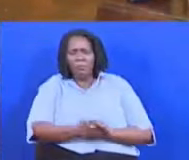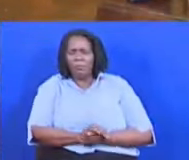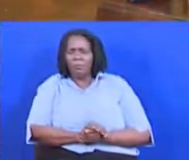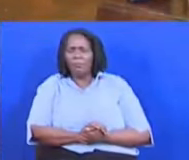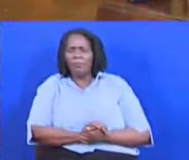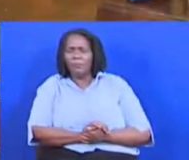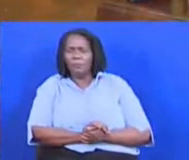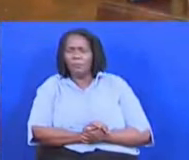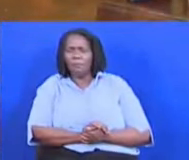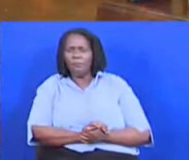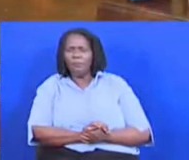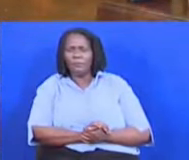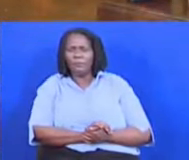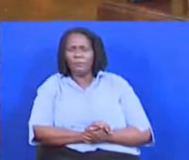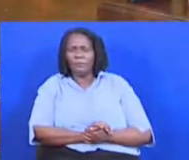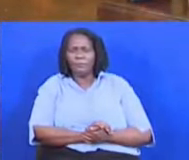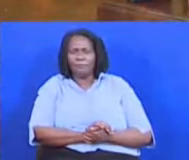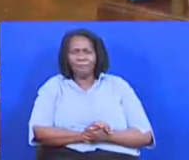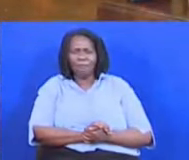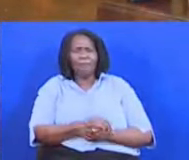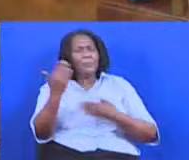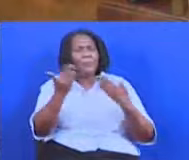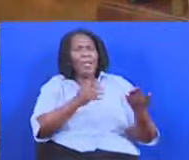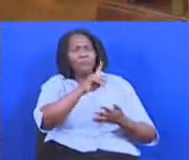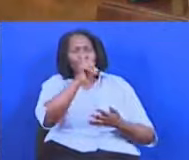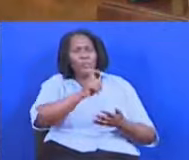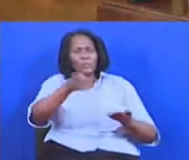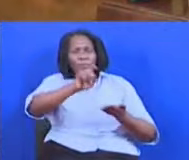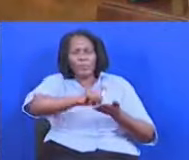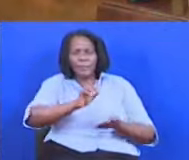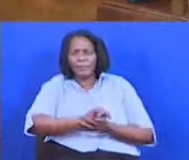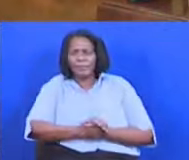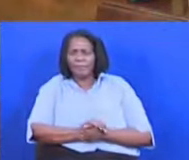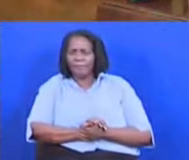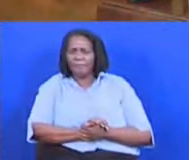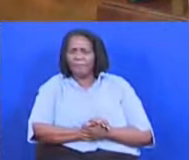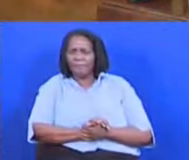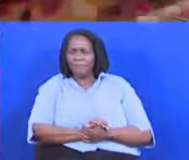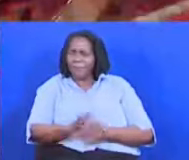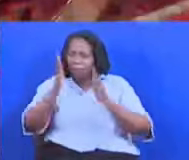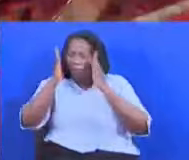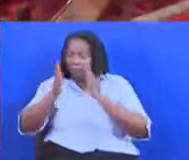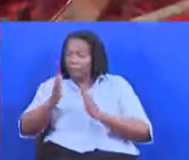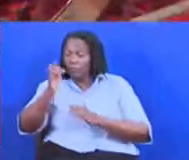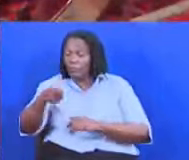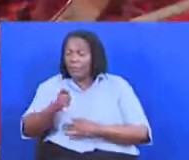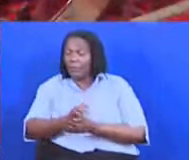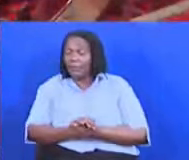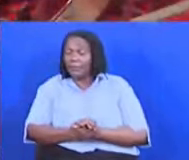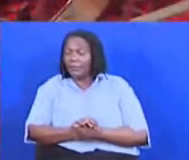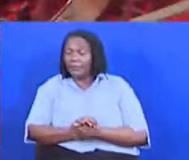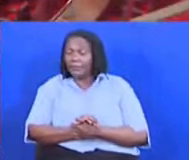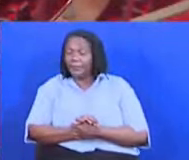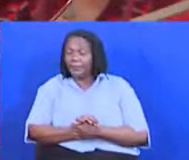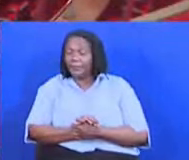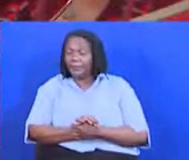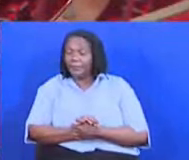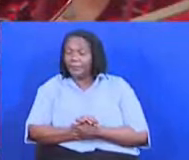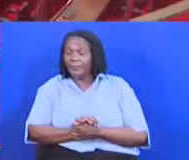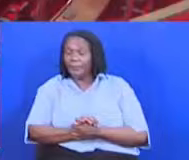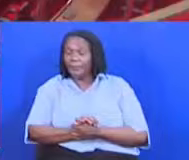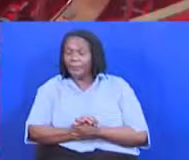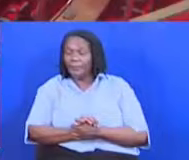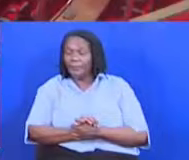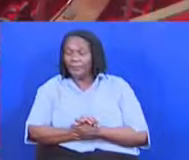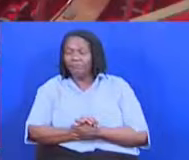Mheshimiwa Bonaventura Kiswaga, swali la nyongeza. Mheshimiwa Spika, kwa kuwa wanyama